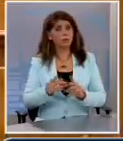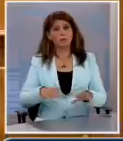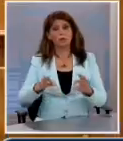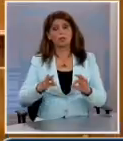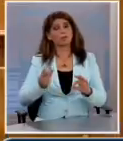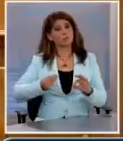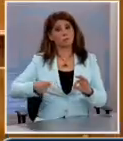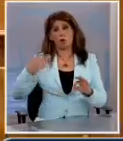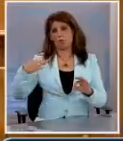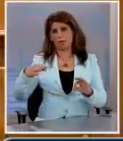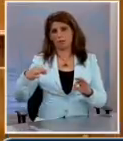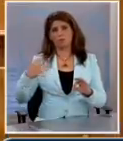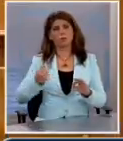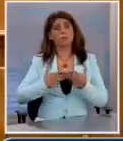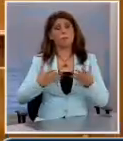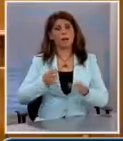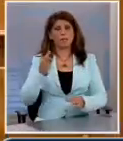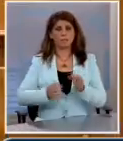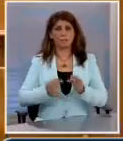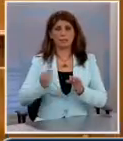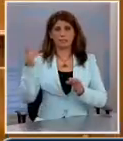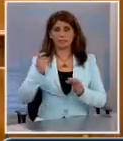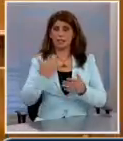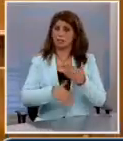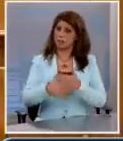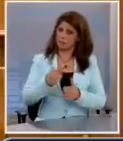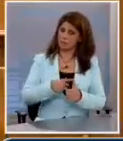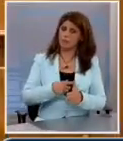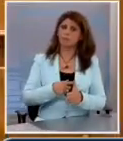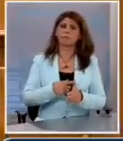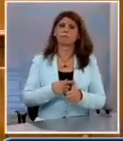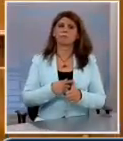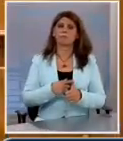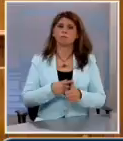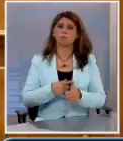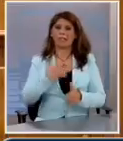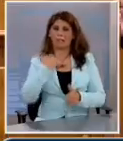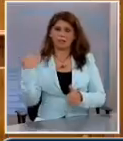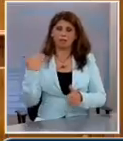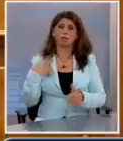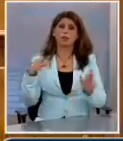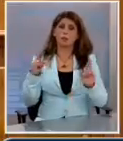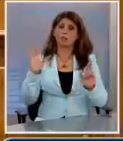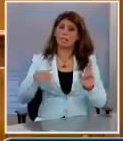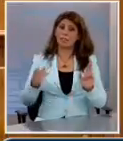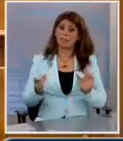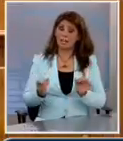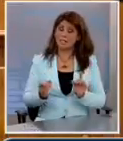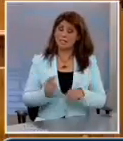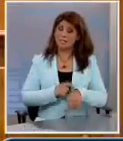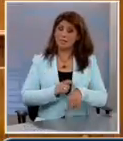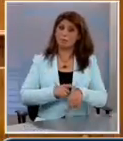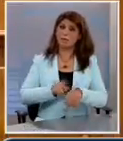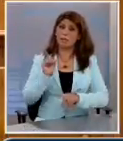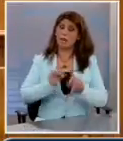πιο αδύνατους. Έγινε μεγάλη συζήτηση για τις συντάξεις αναπηρίας, οι οποίες σφαγιάζονται. Ελπίζω τουλάχιστον την τελευταία στιγμή να κάνετε δεκτές κάποιες